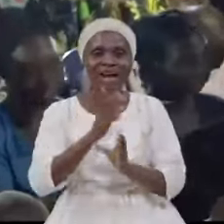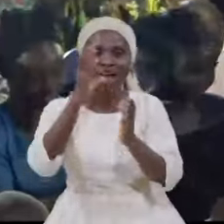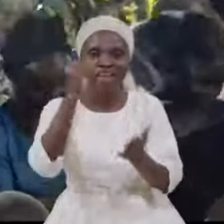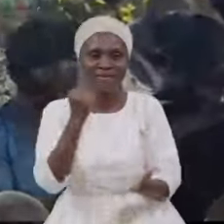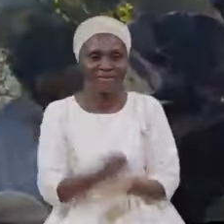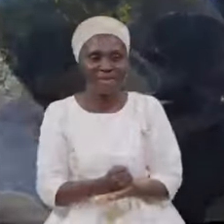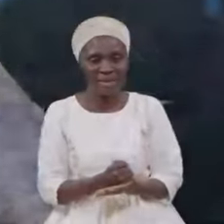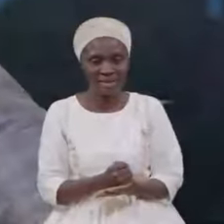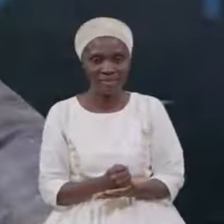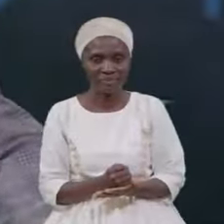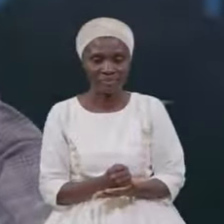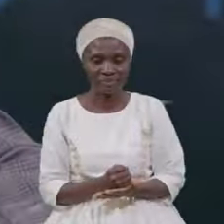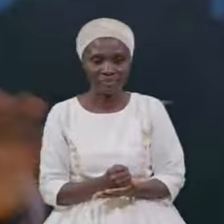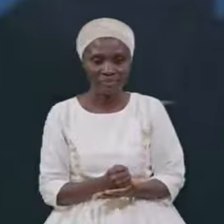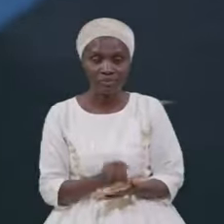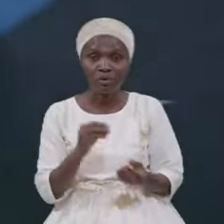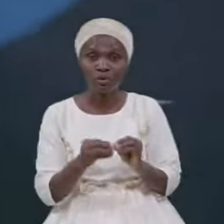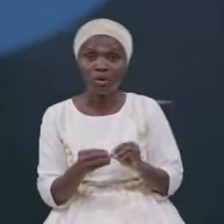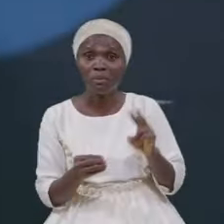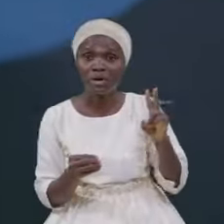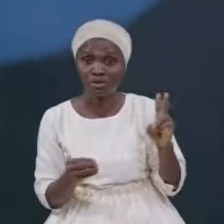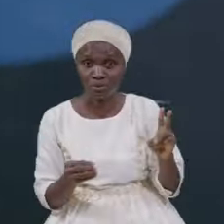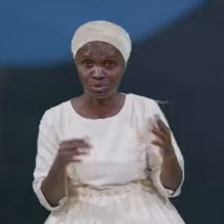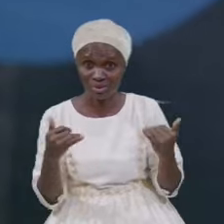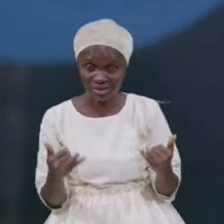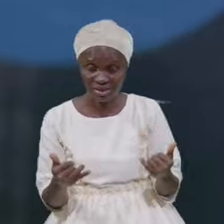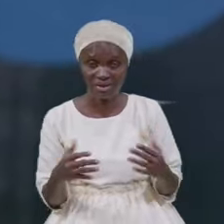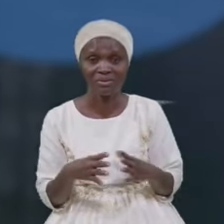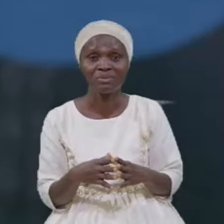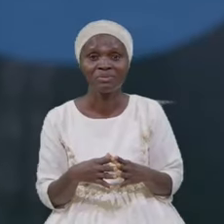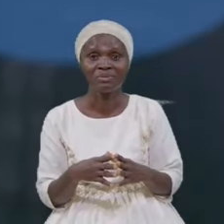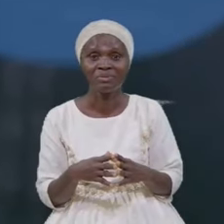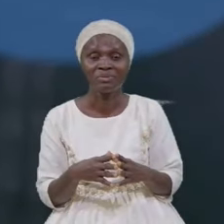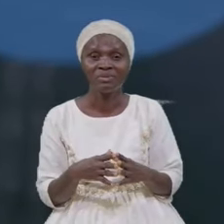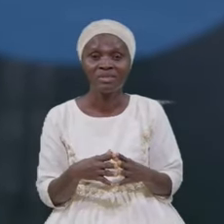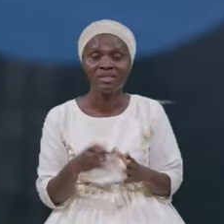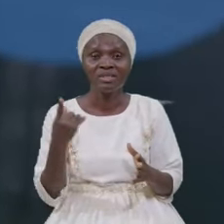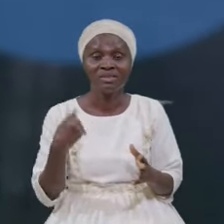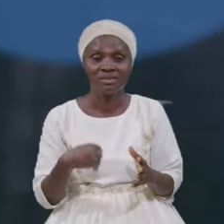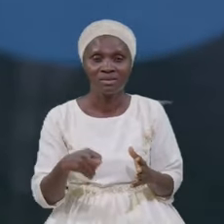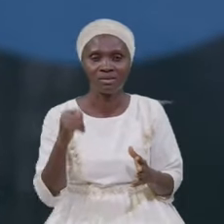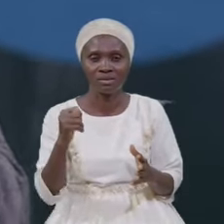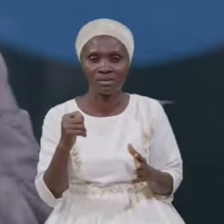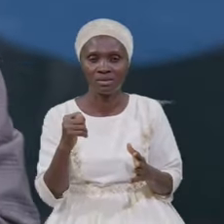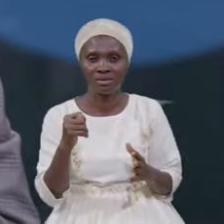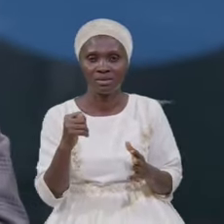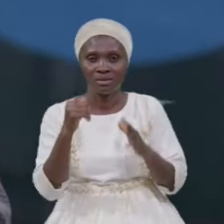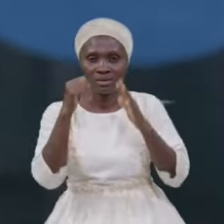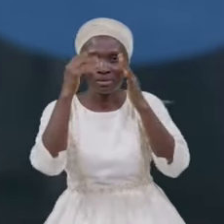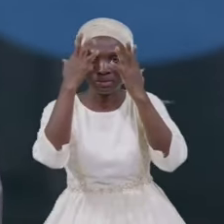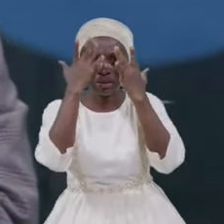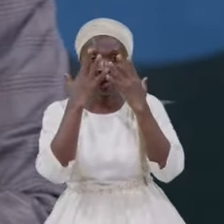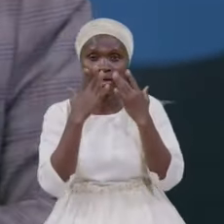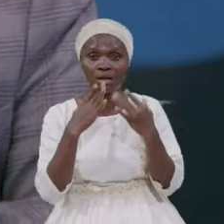Deuxième point maintenant. Deuxième point, le jour lugubre, le jour sombre des comptes à la porte